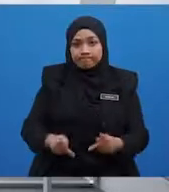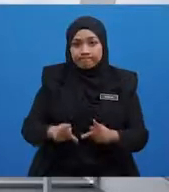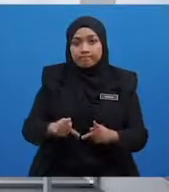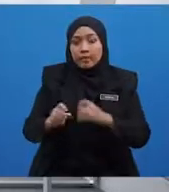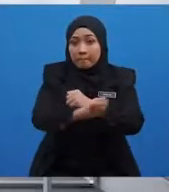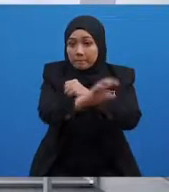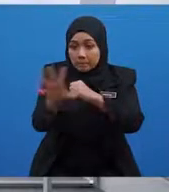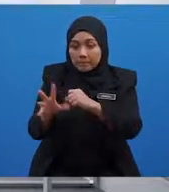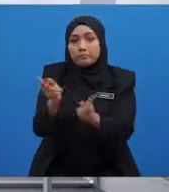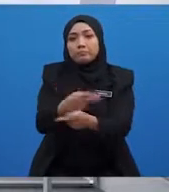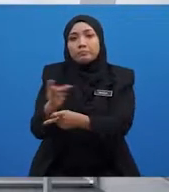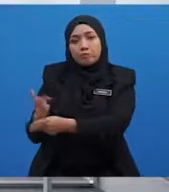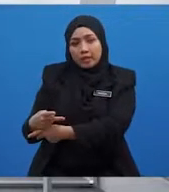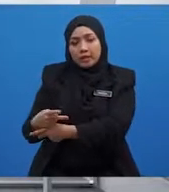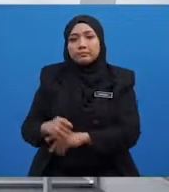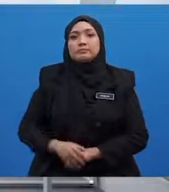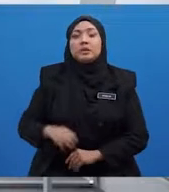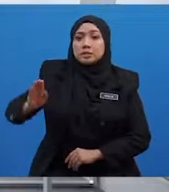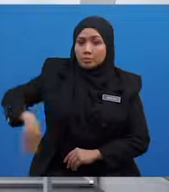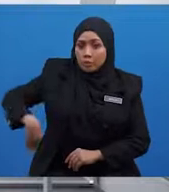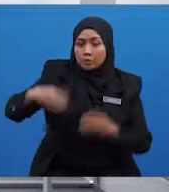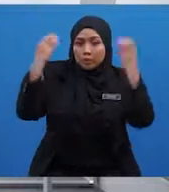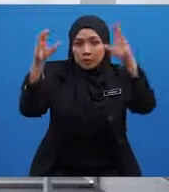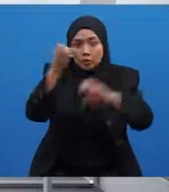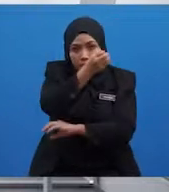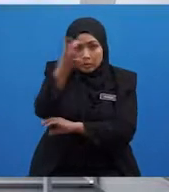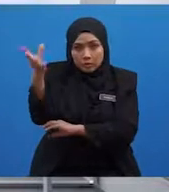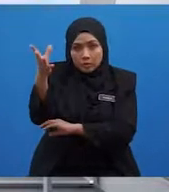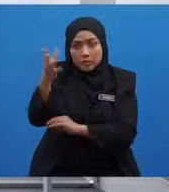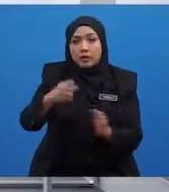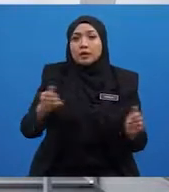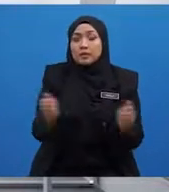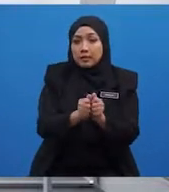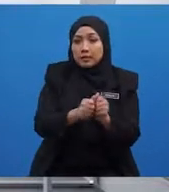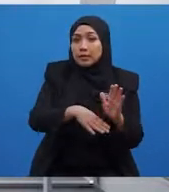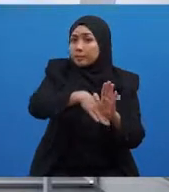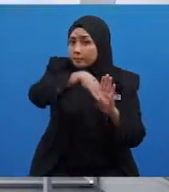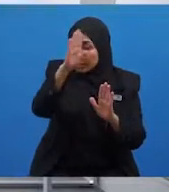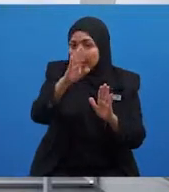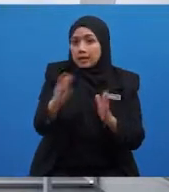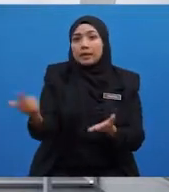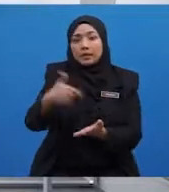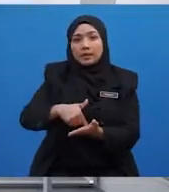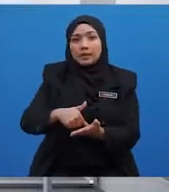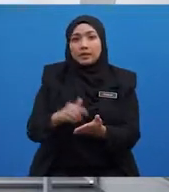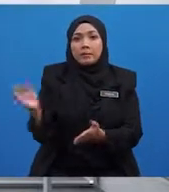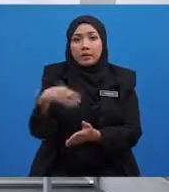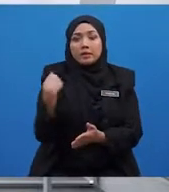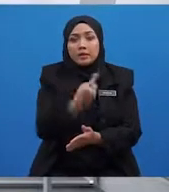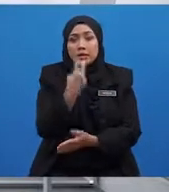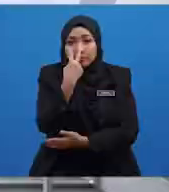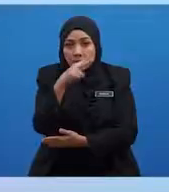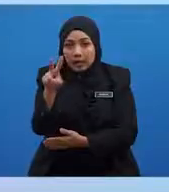sebelum cikgu terangkan dengan lebih lanjut, mari sama-sama kita lihat poster iklan yang